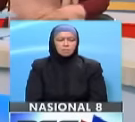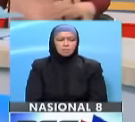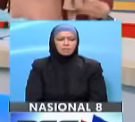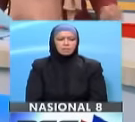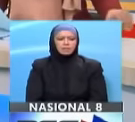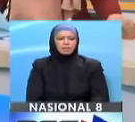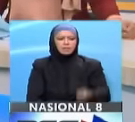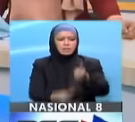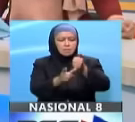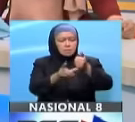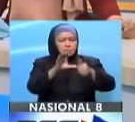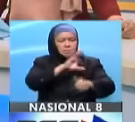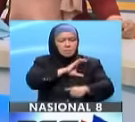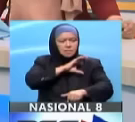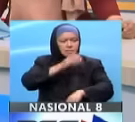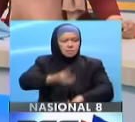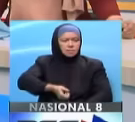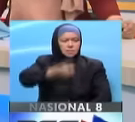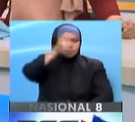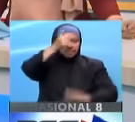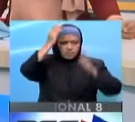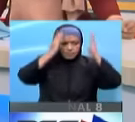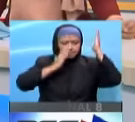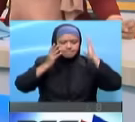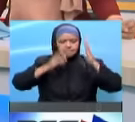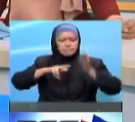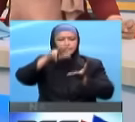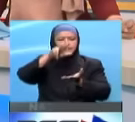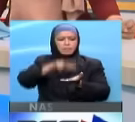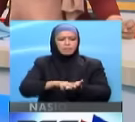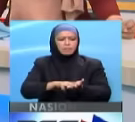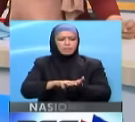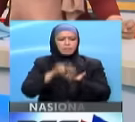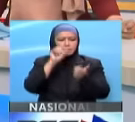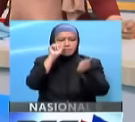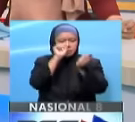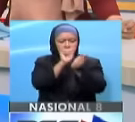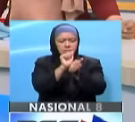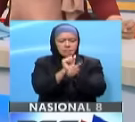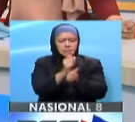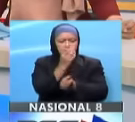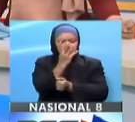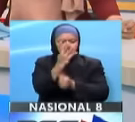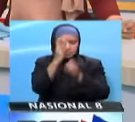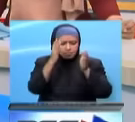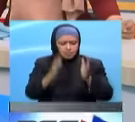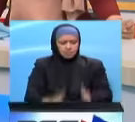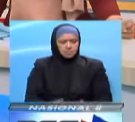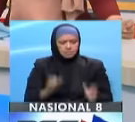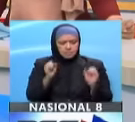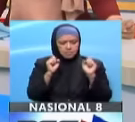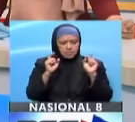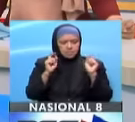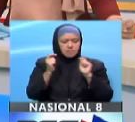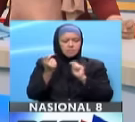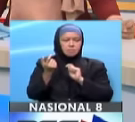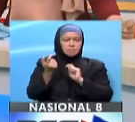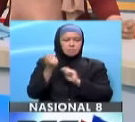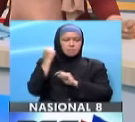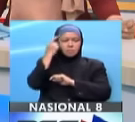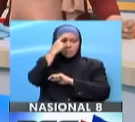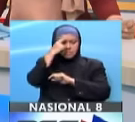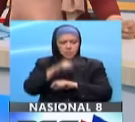Timbalan Ketua Polis Negara Datuk Seri Nur Rashid Ibrahim mengesahkan penahanan 4 individu warga asing Sabtu lalu bagi membantu siasatan